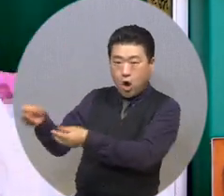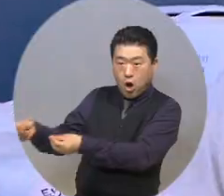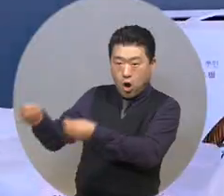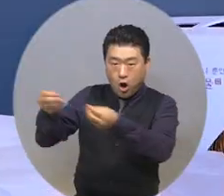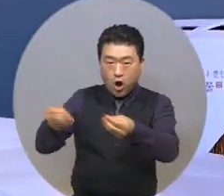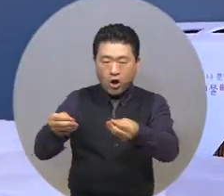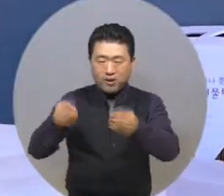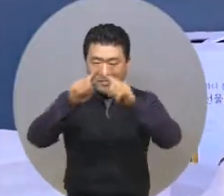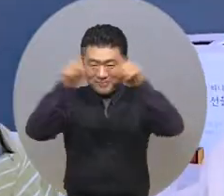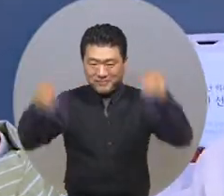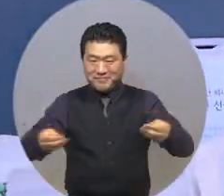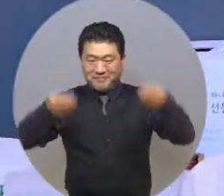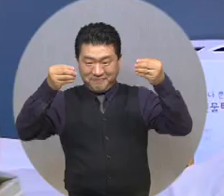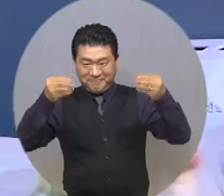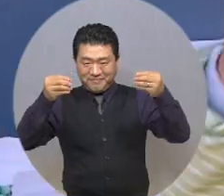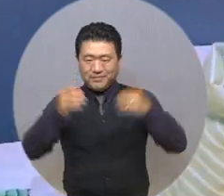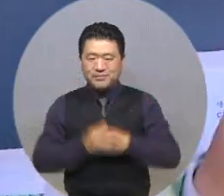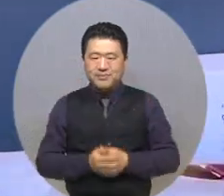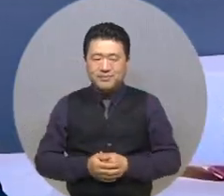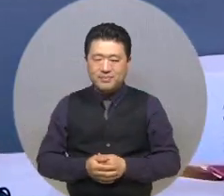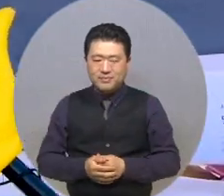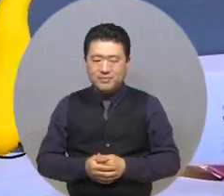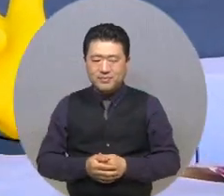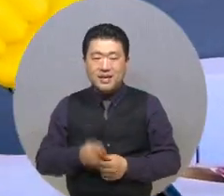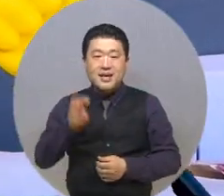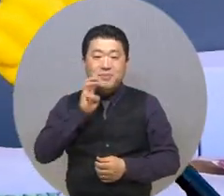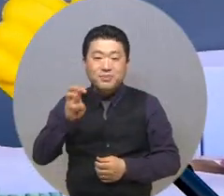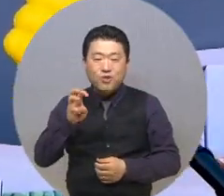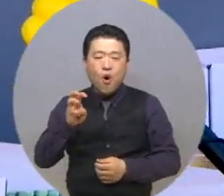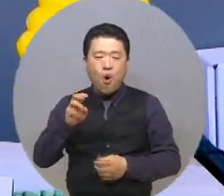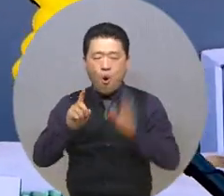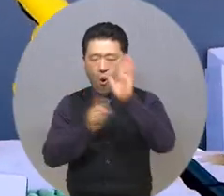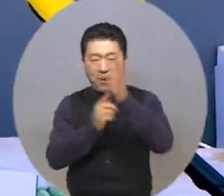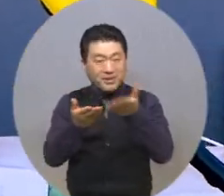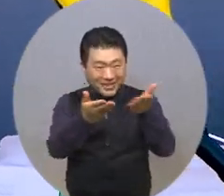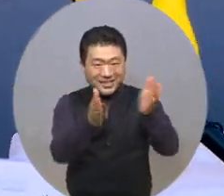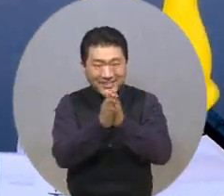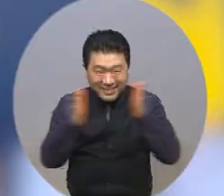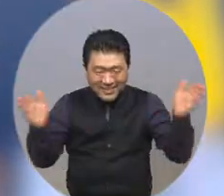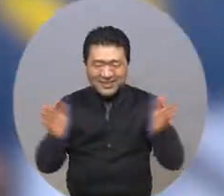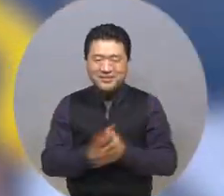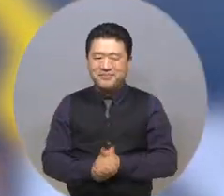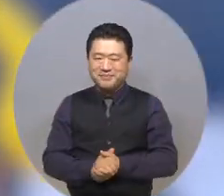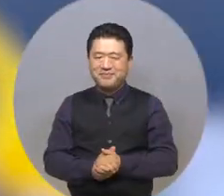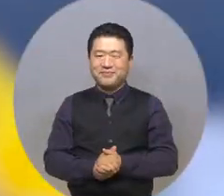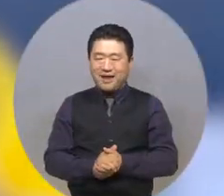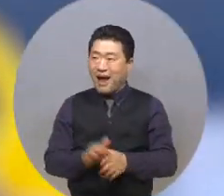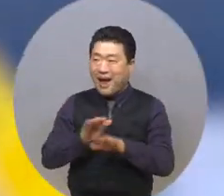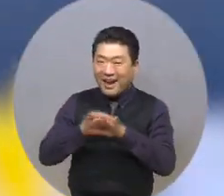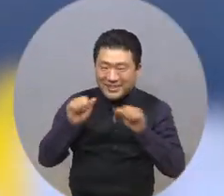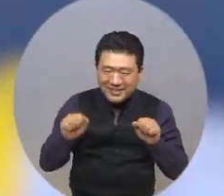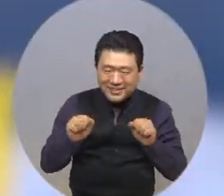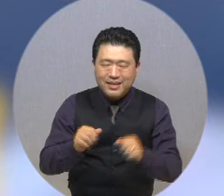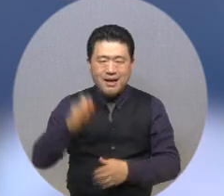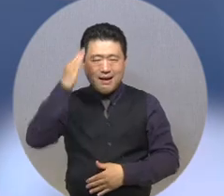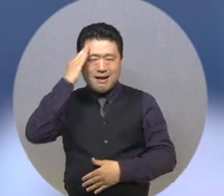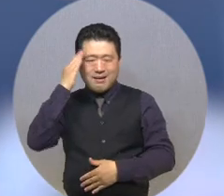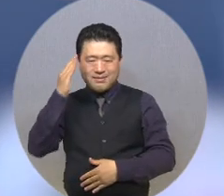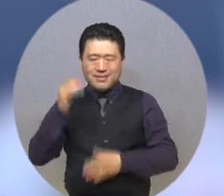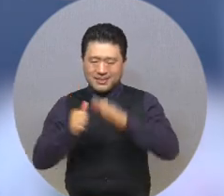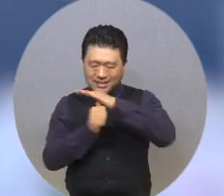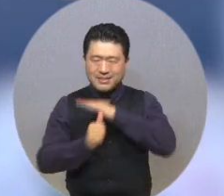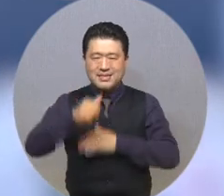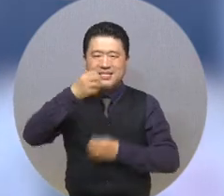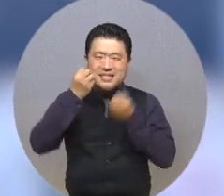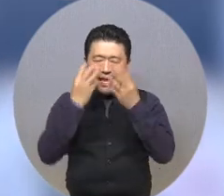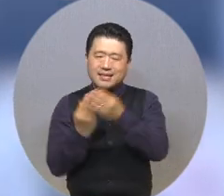들고 광양의 삼 홍보 30초 갑니다. 준비하시고 스타트! 예, 안녕하십니까. 대한민국